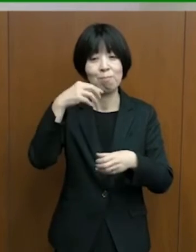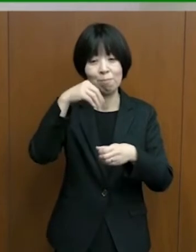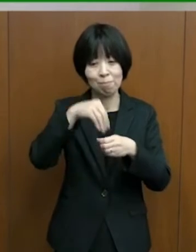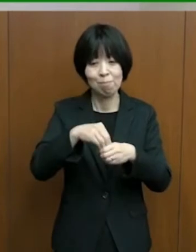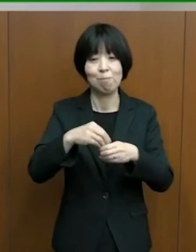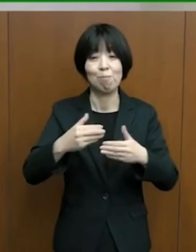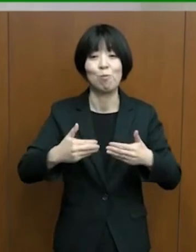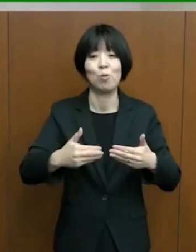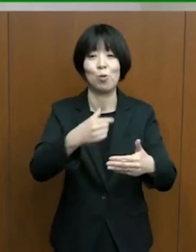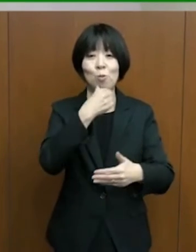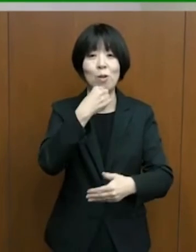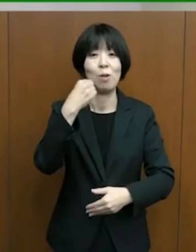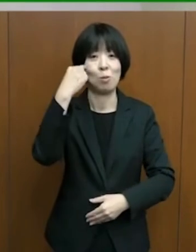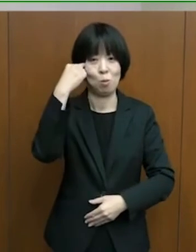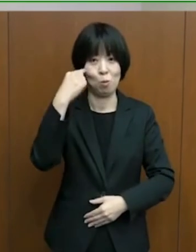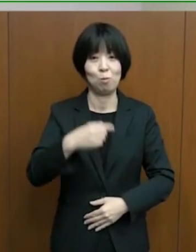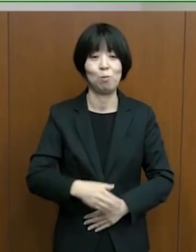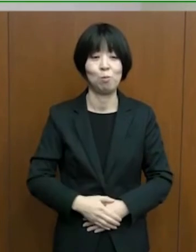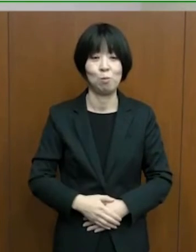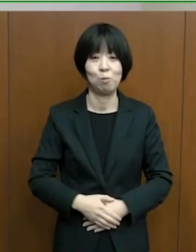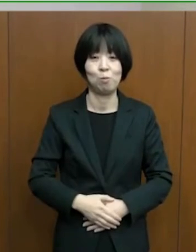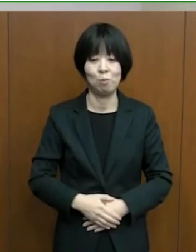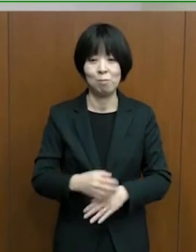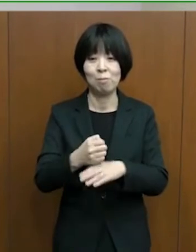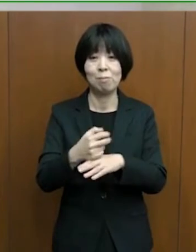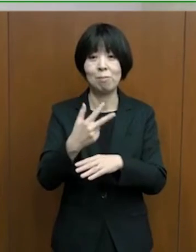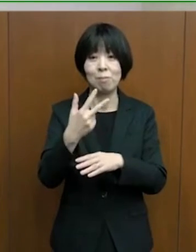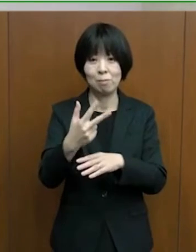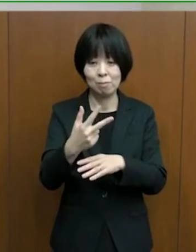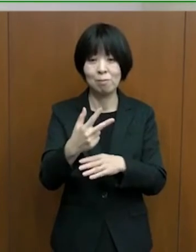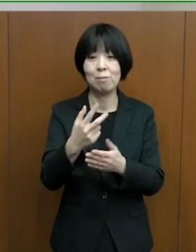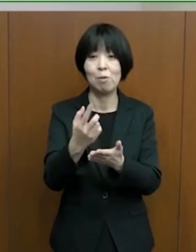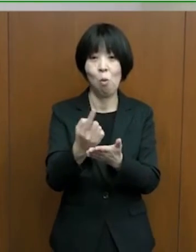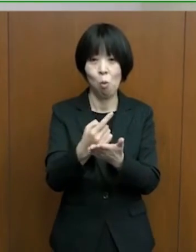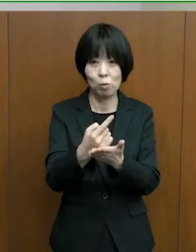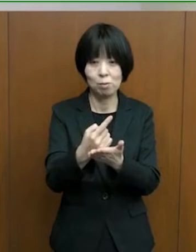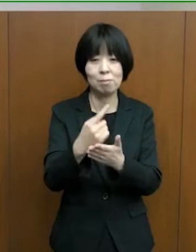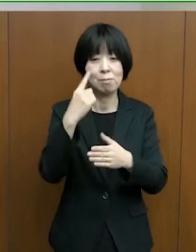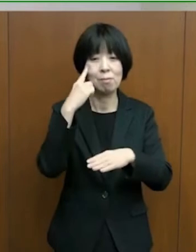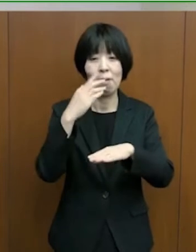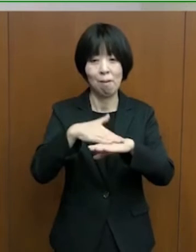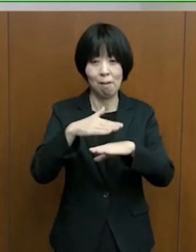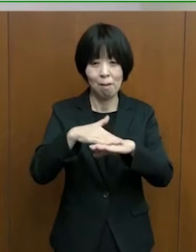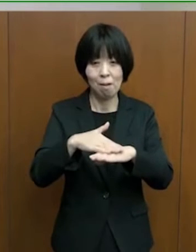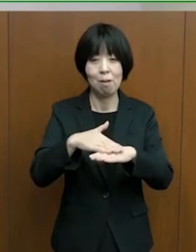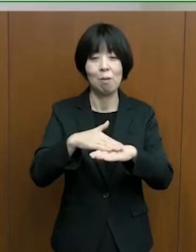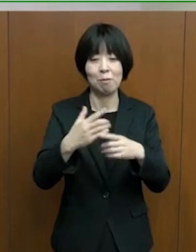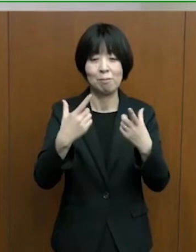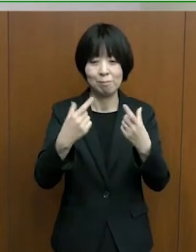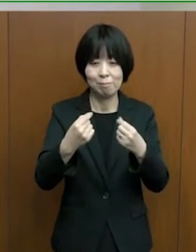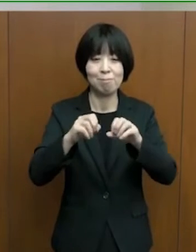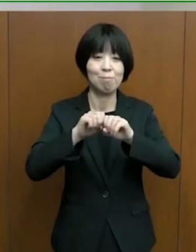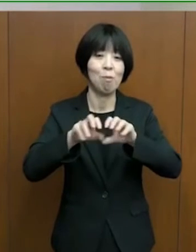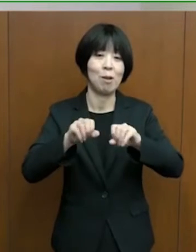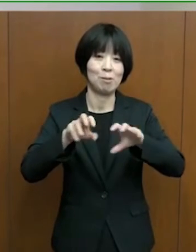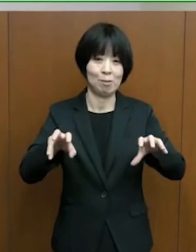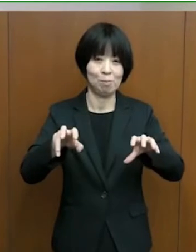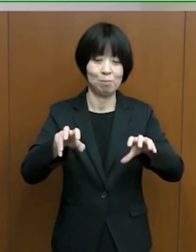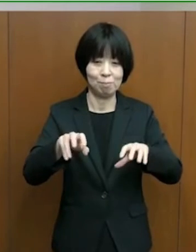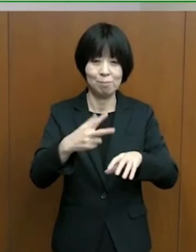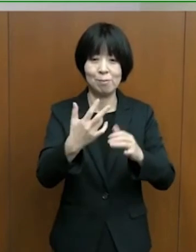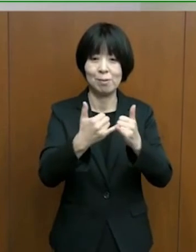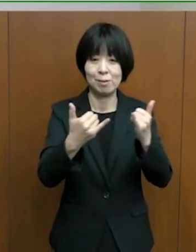討を進めてまいります。引き続き本市の方針について丁寧に発信